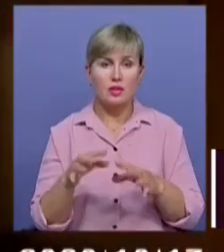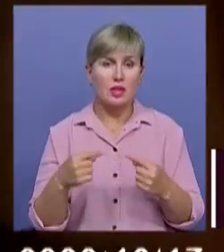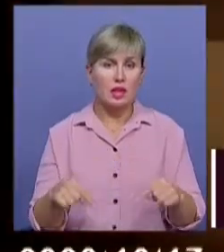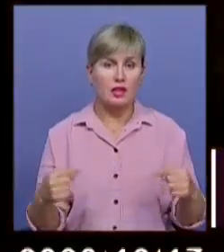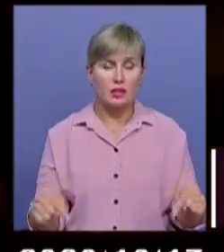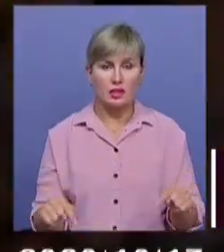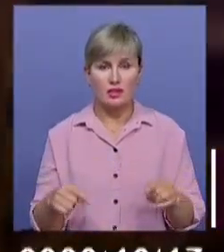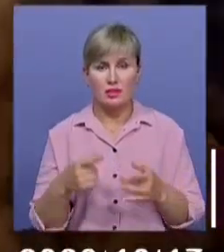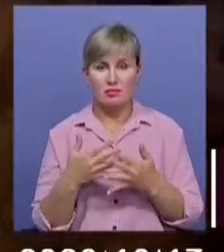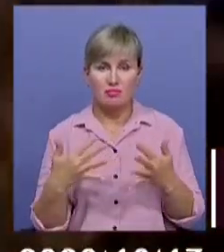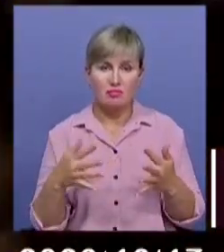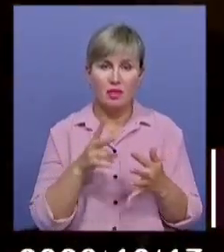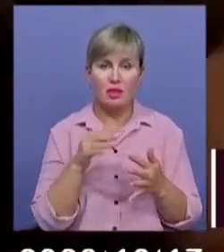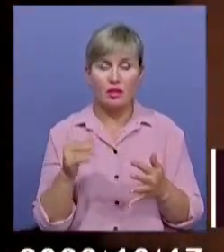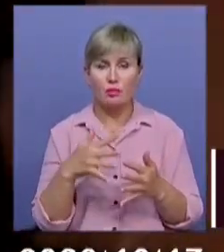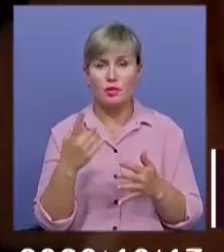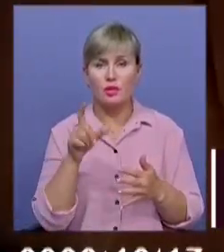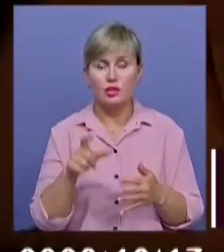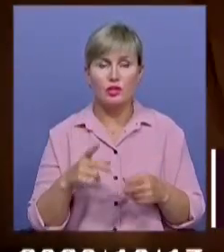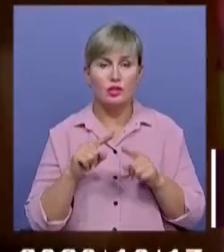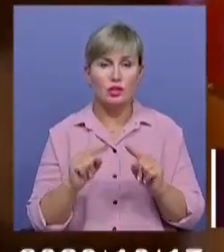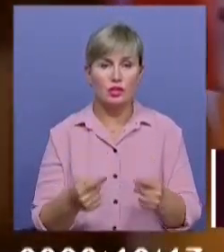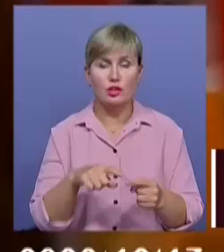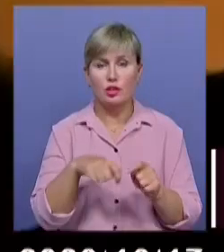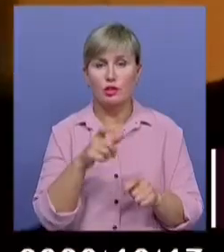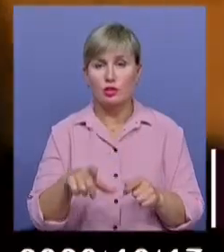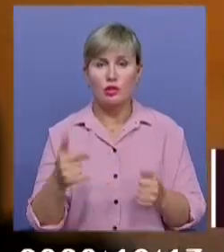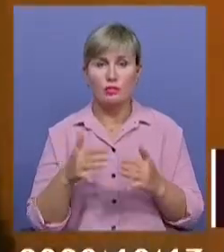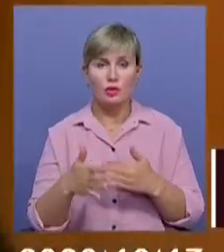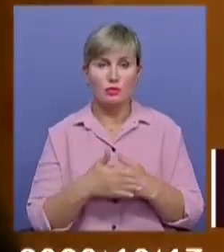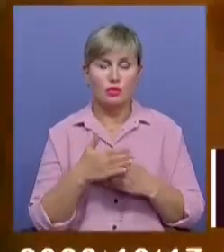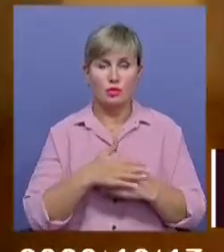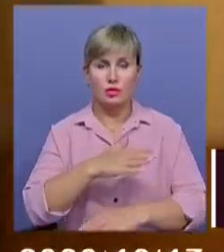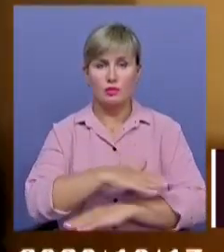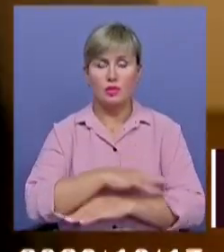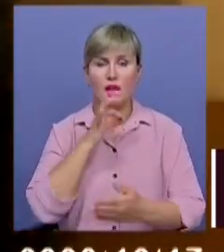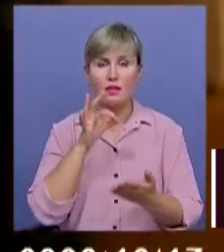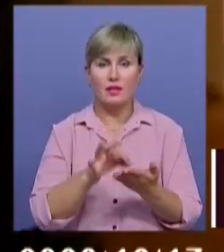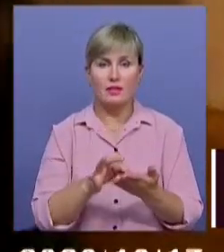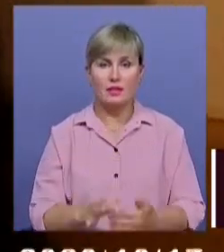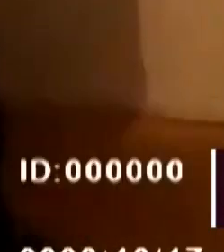различные предметы. 51 человек задержан. Нарушителей теперь привлекут к дисциплинарной ответственности.